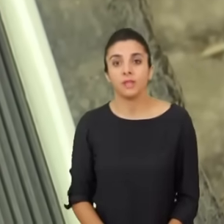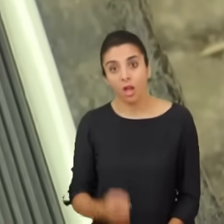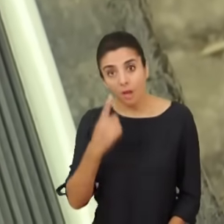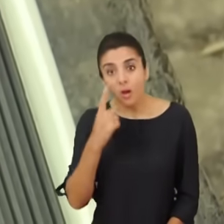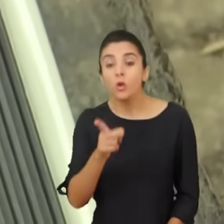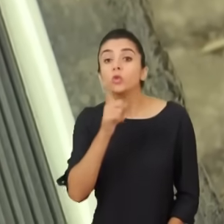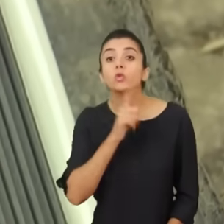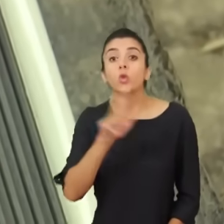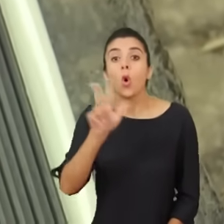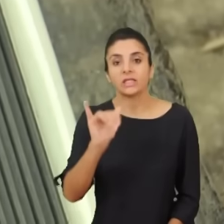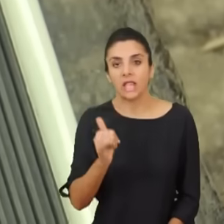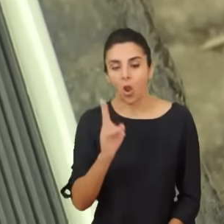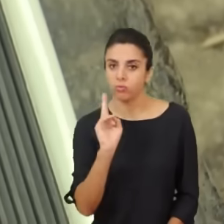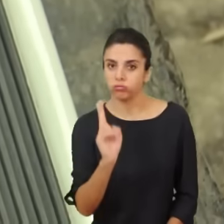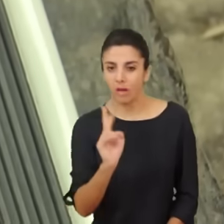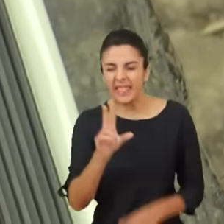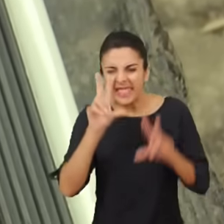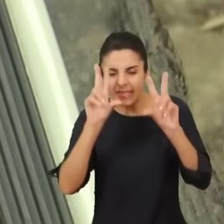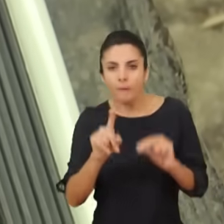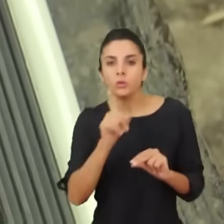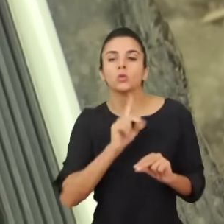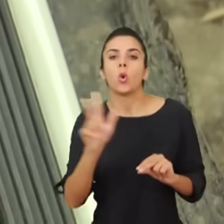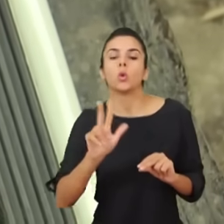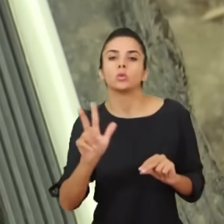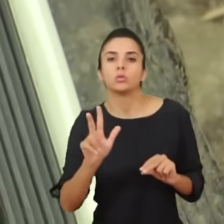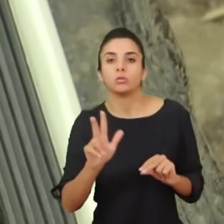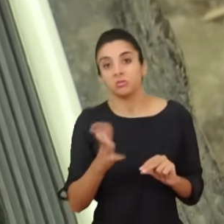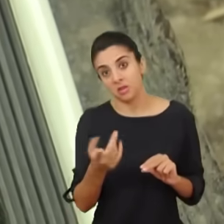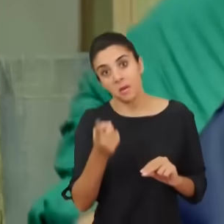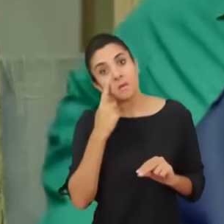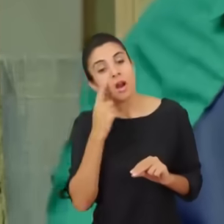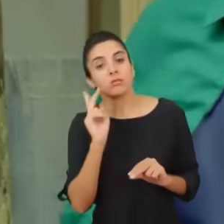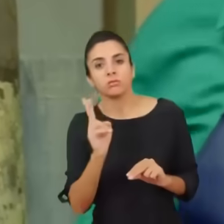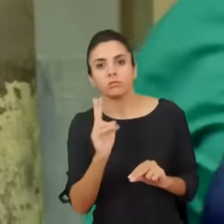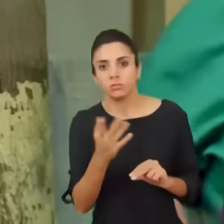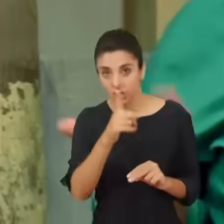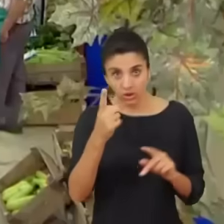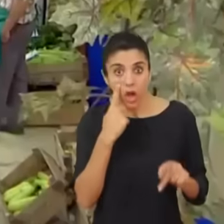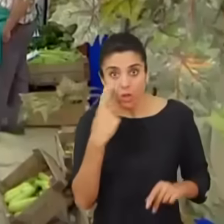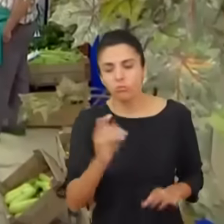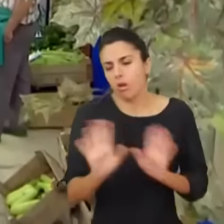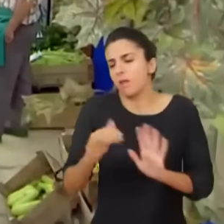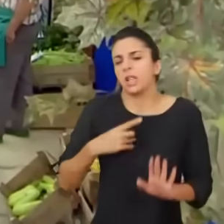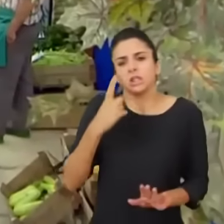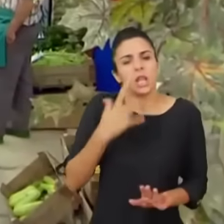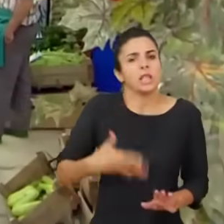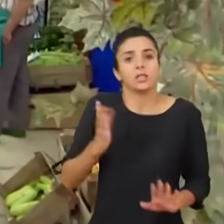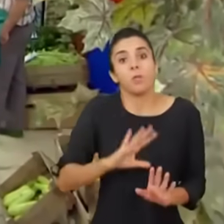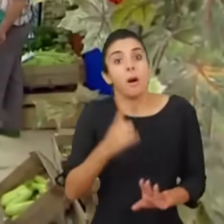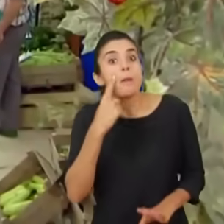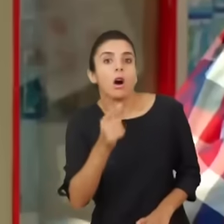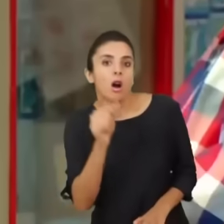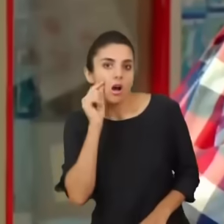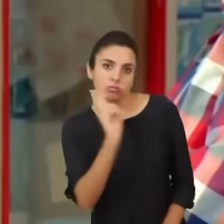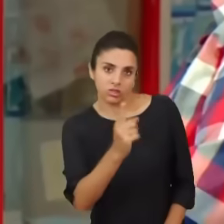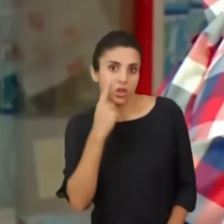Aha, 130 kilo. Tam 130. Bilal, şahitsin değil mi bak? Yok abi, ben şahit değilim. Ha işte bak, Bilal'in şahitliği,